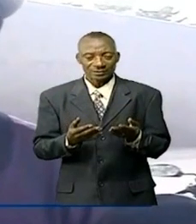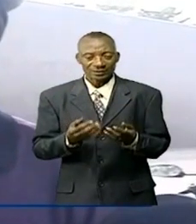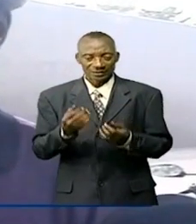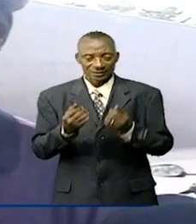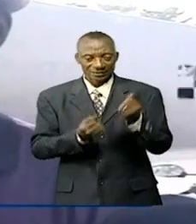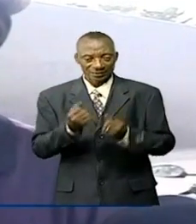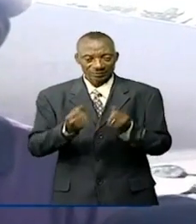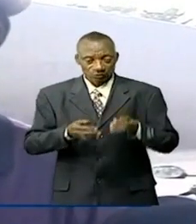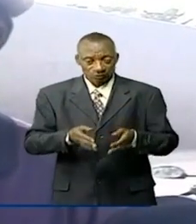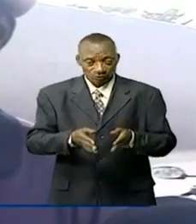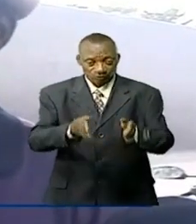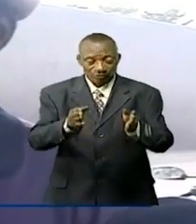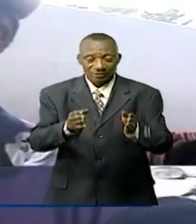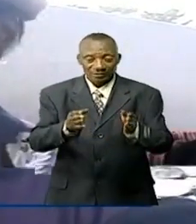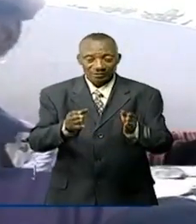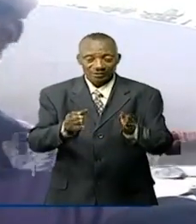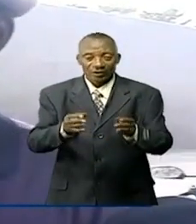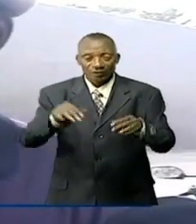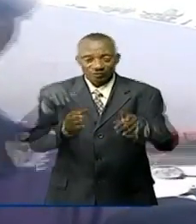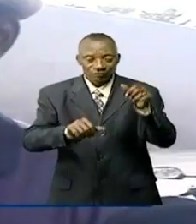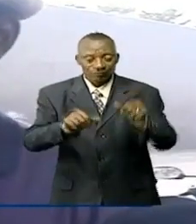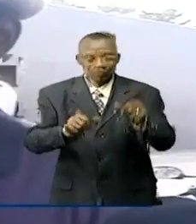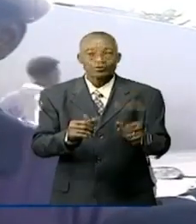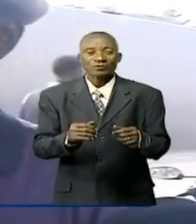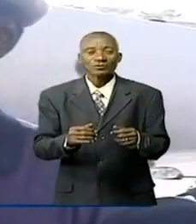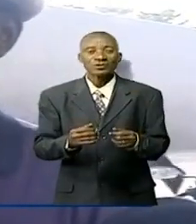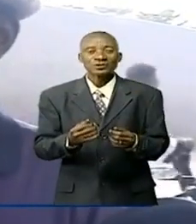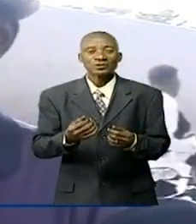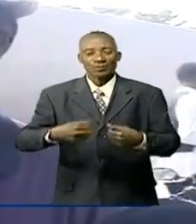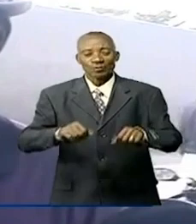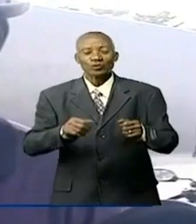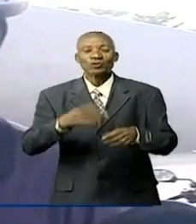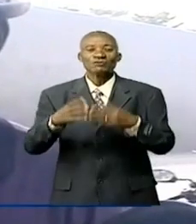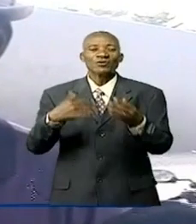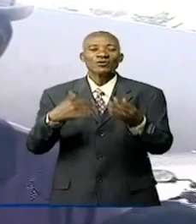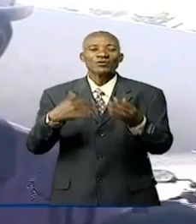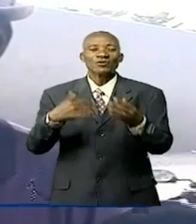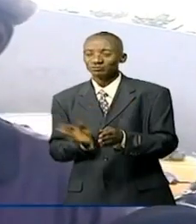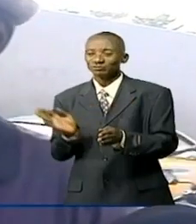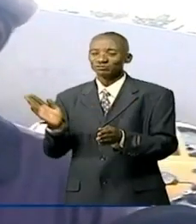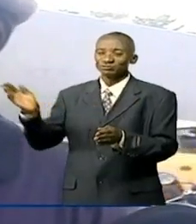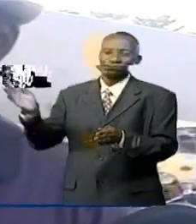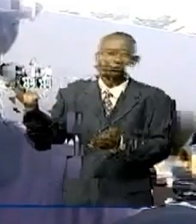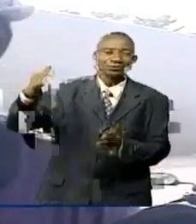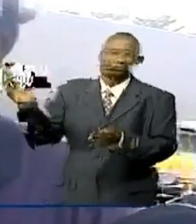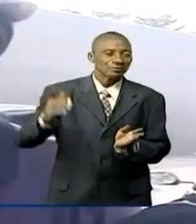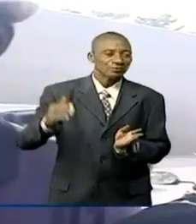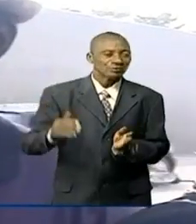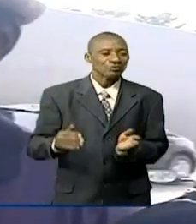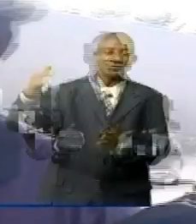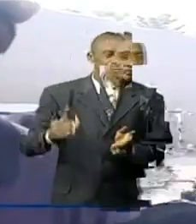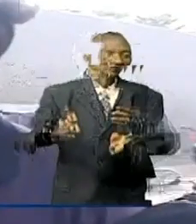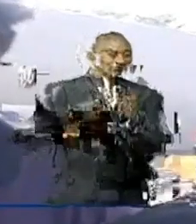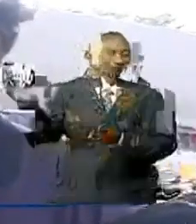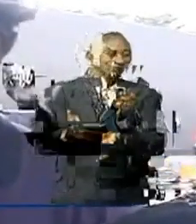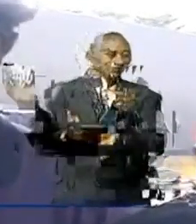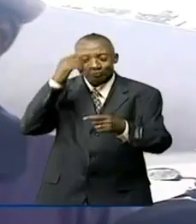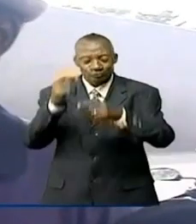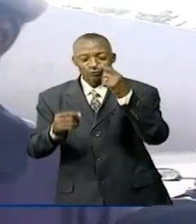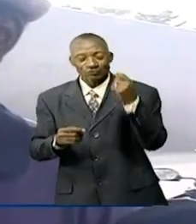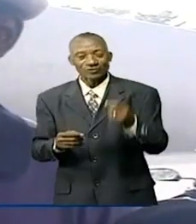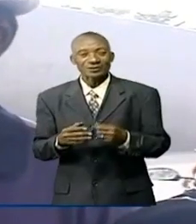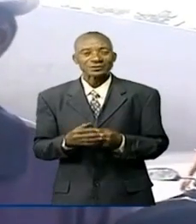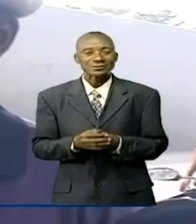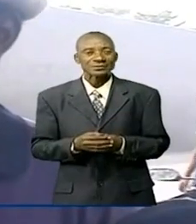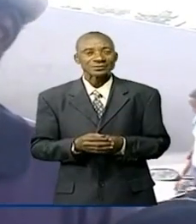basé les délais à la route. Les embouteillages sont dus à l'insuffisance des routes secondaires. Les